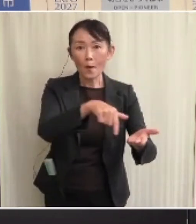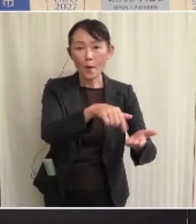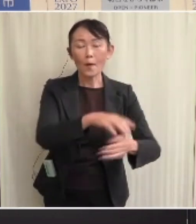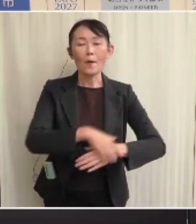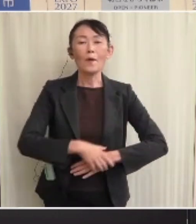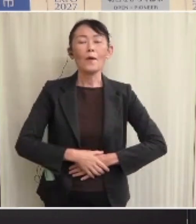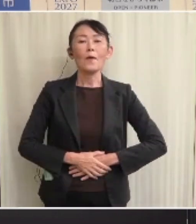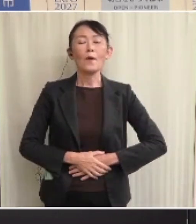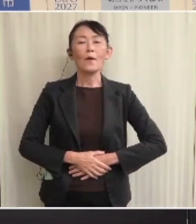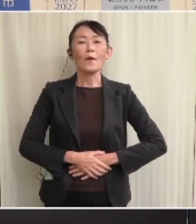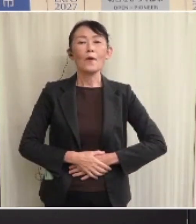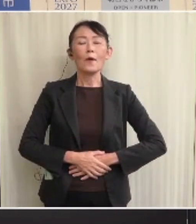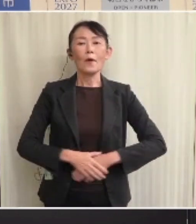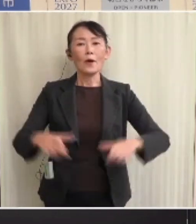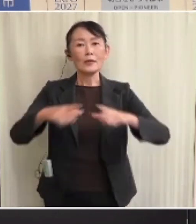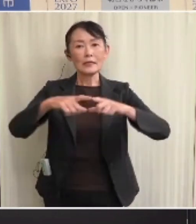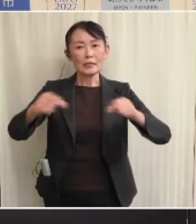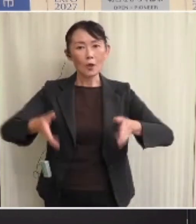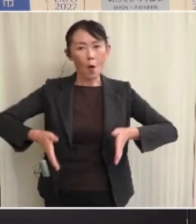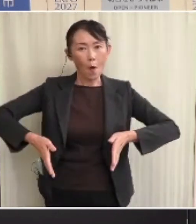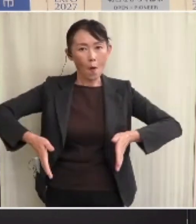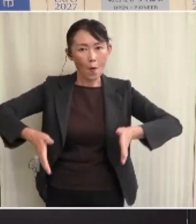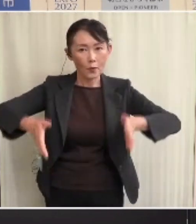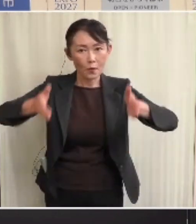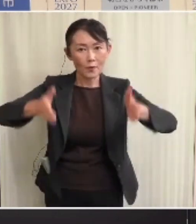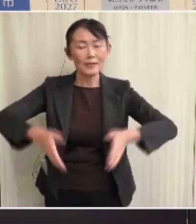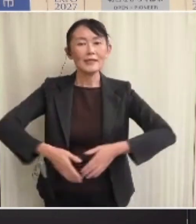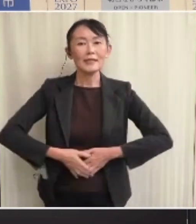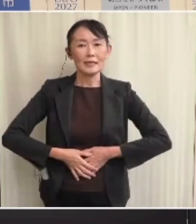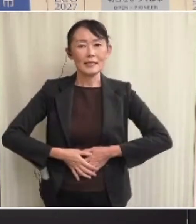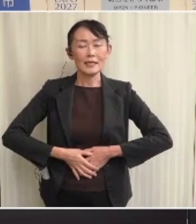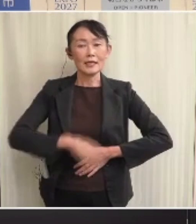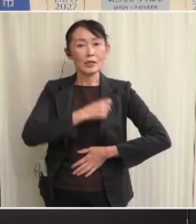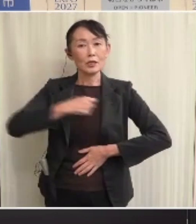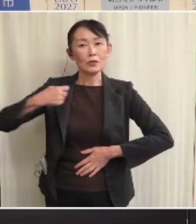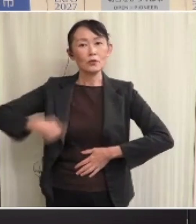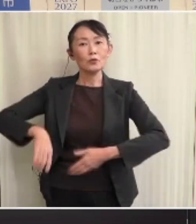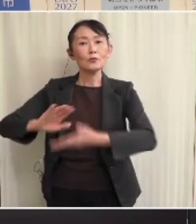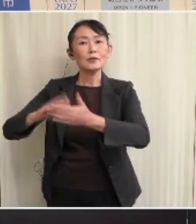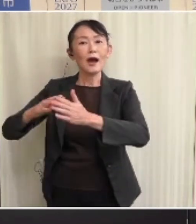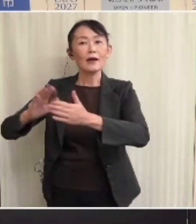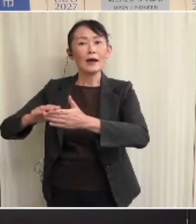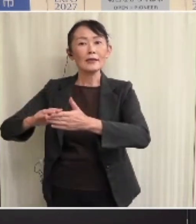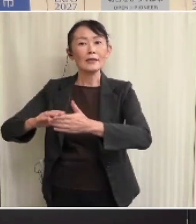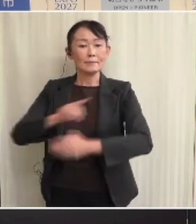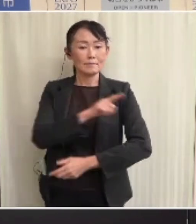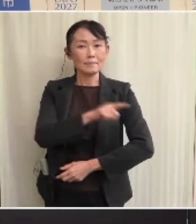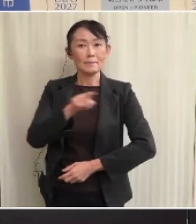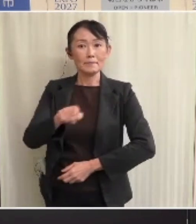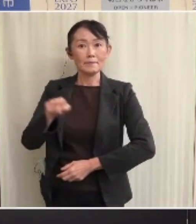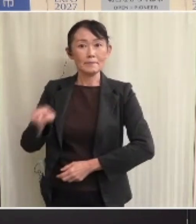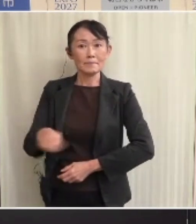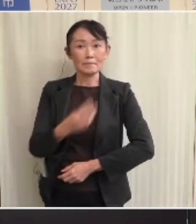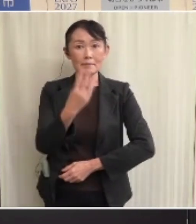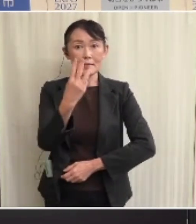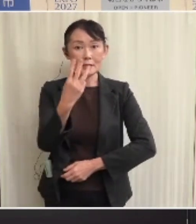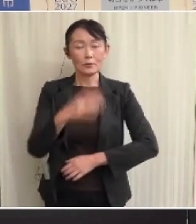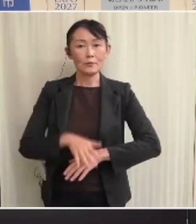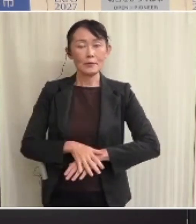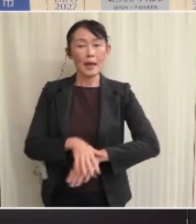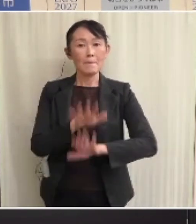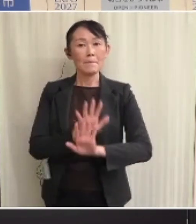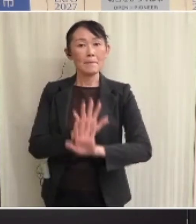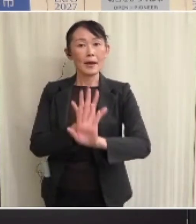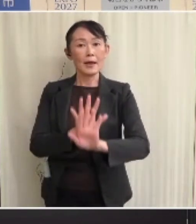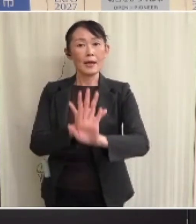日本丸、それから、日本大通り、また中華街、この3つのエリアに分かれてですね、パレードを